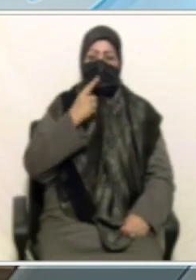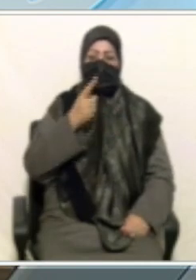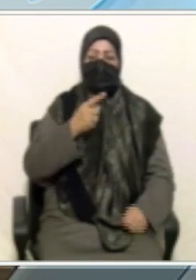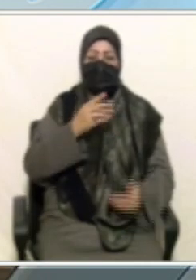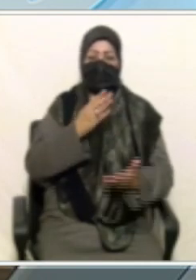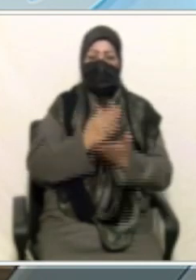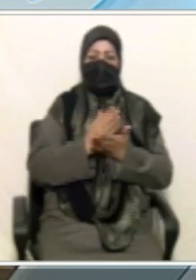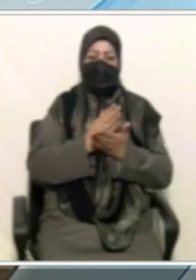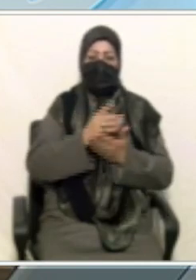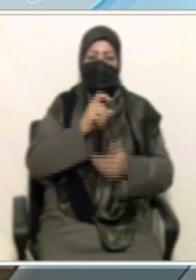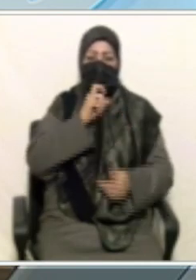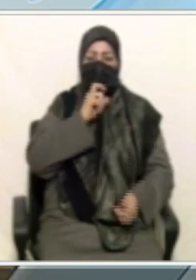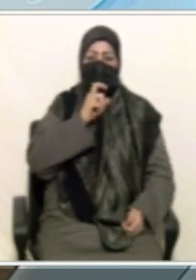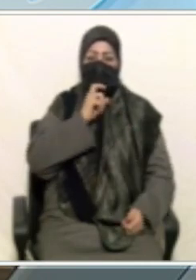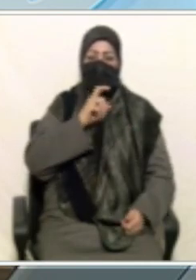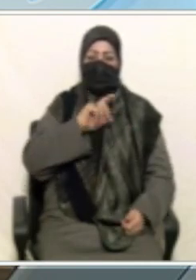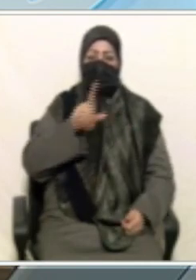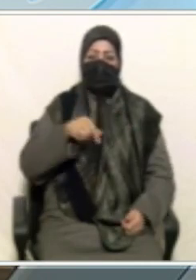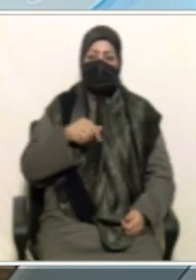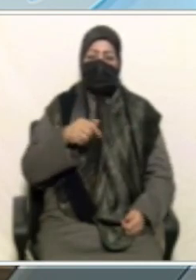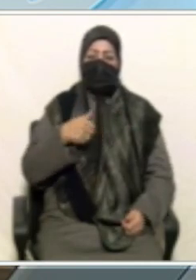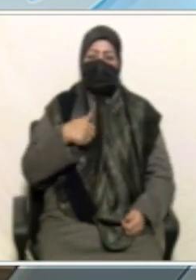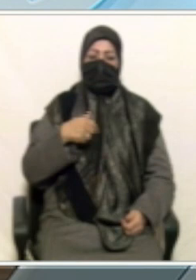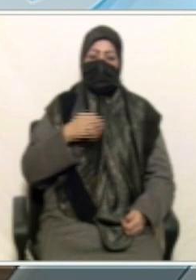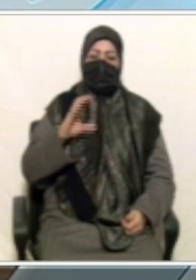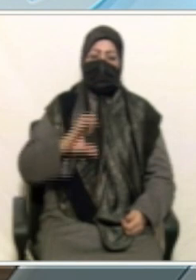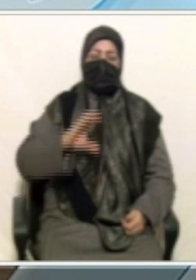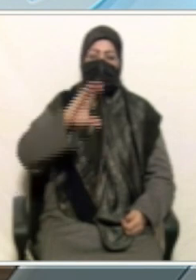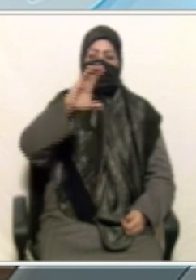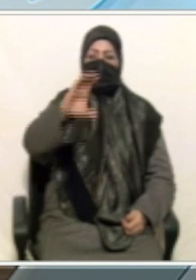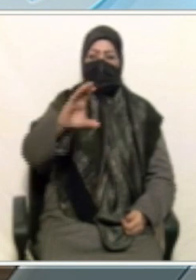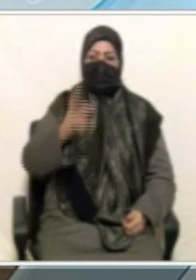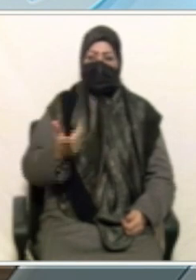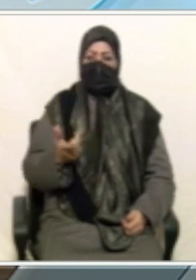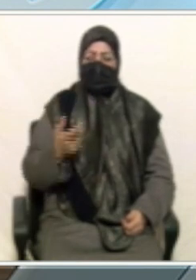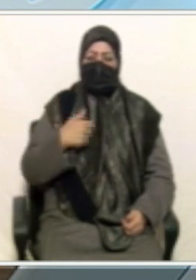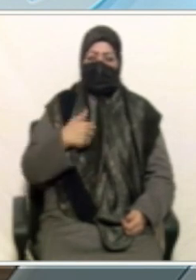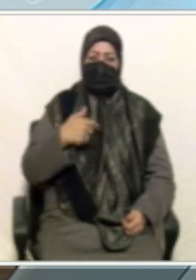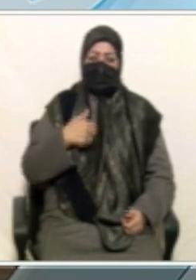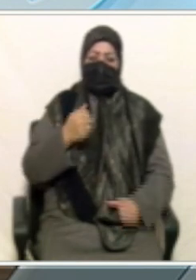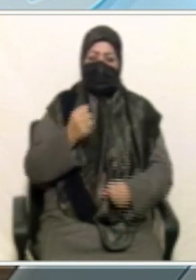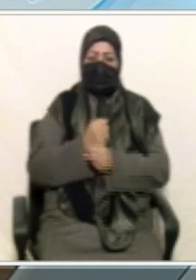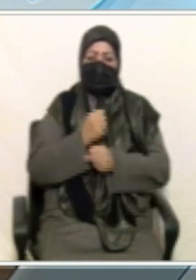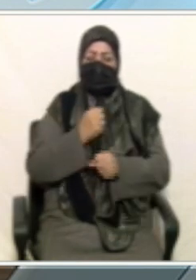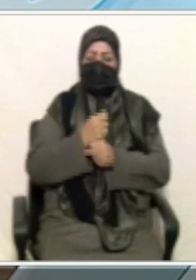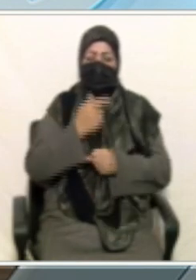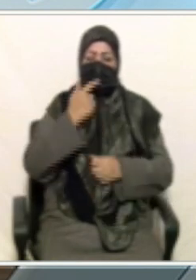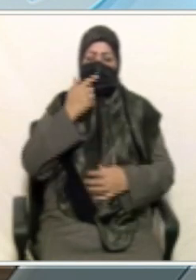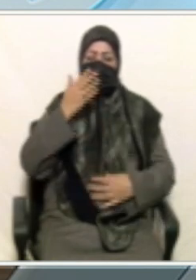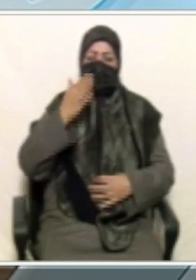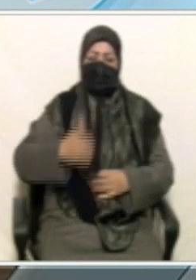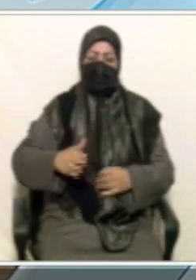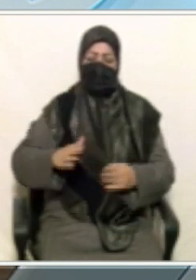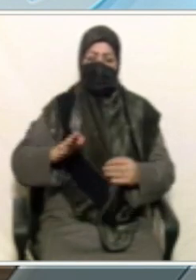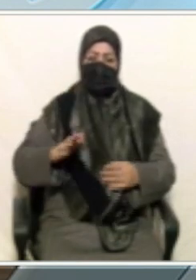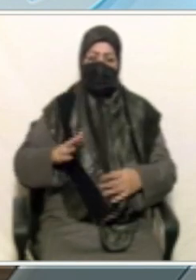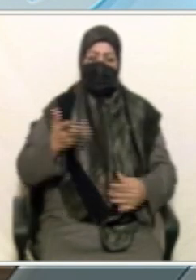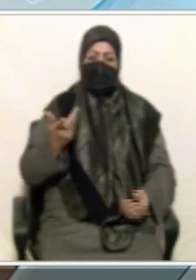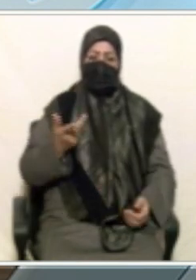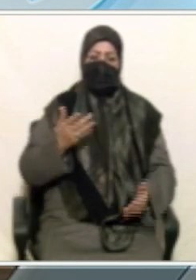أنا طبعا قلت لهم كيف، أنا أنت ما أعطيتوني وعد كذا واحد توقف تقول لي سد العجز تو. قالوا لي